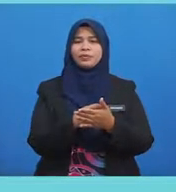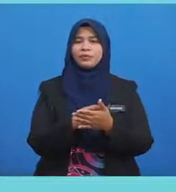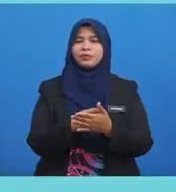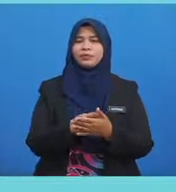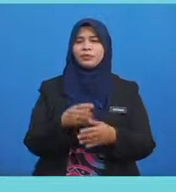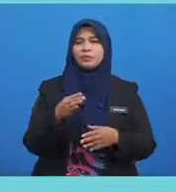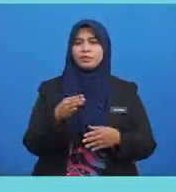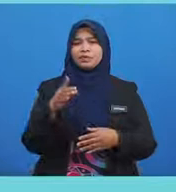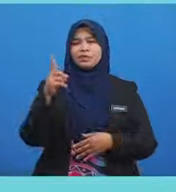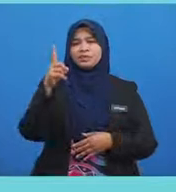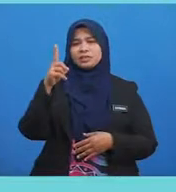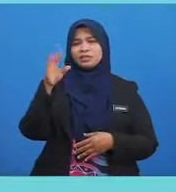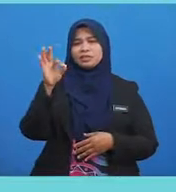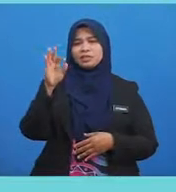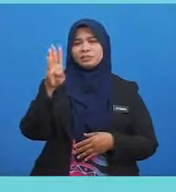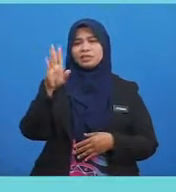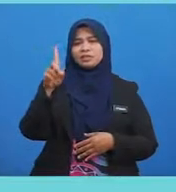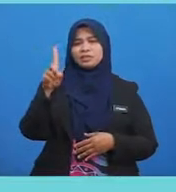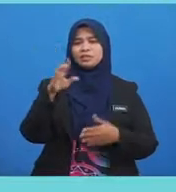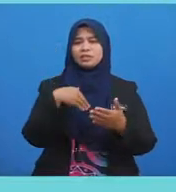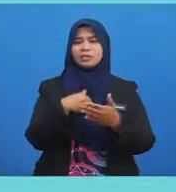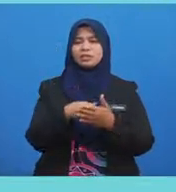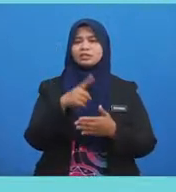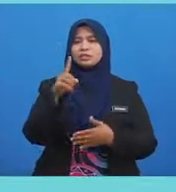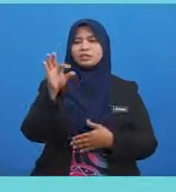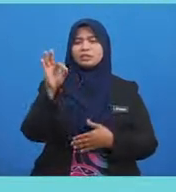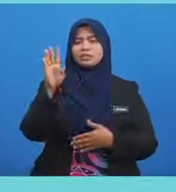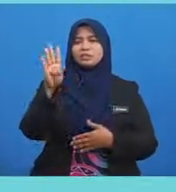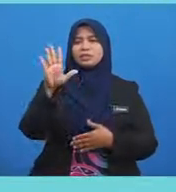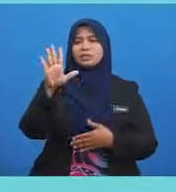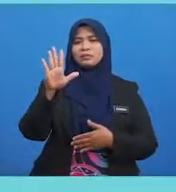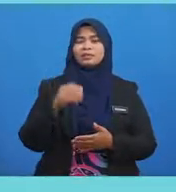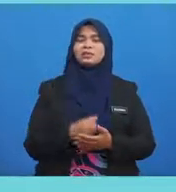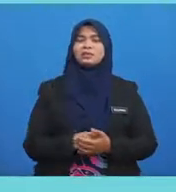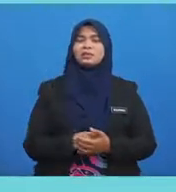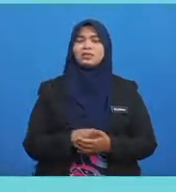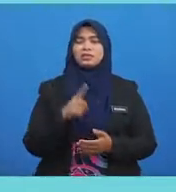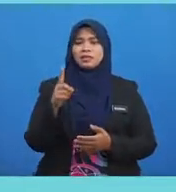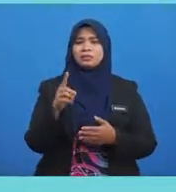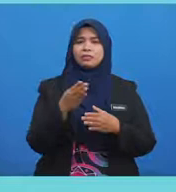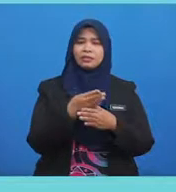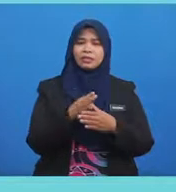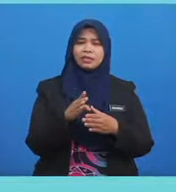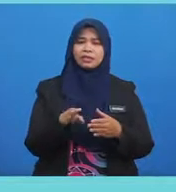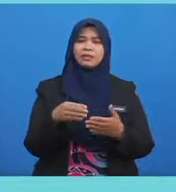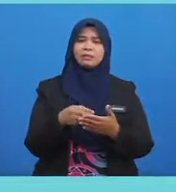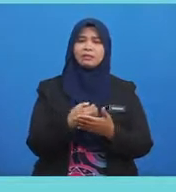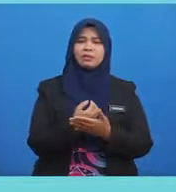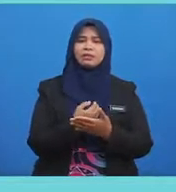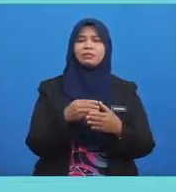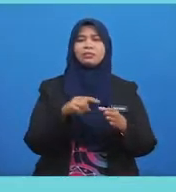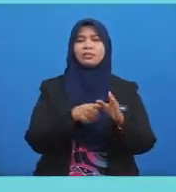1941 sehingga 1945. Berikutannya satu episod baru pula bermula dalam sejarah